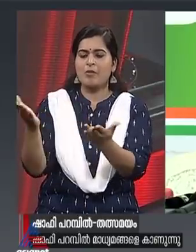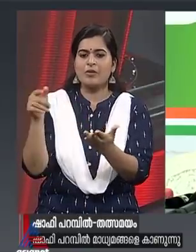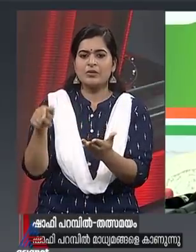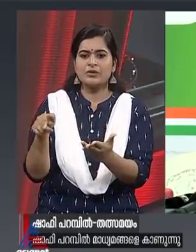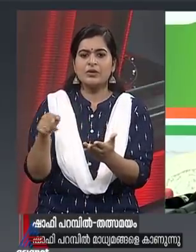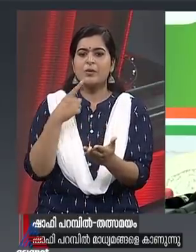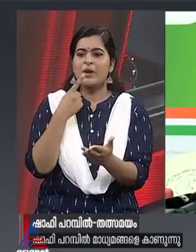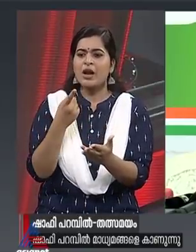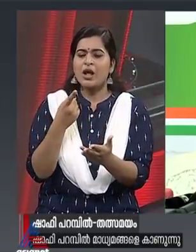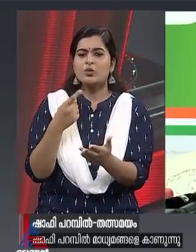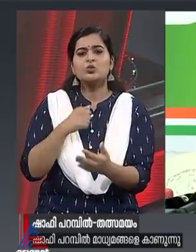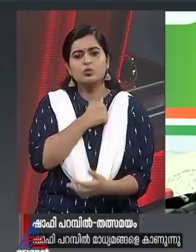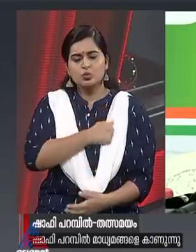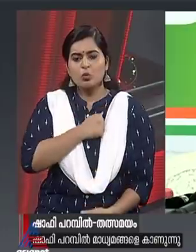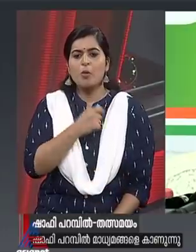കോൺഗ്രസ് ആവശ്യപ്പെടുകയാണ്.